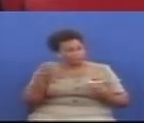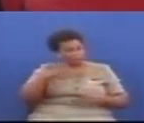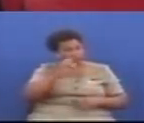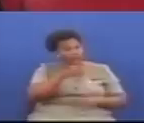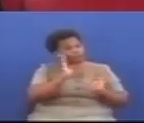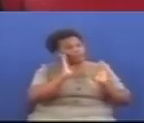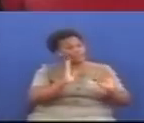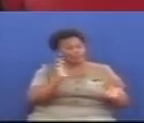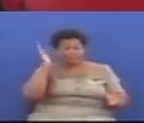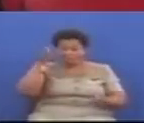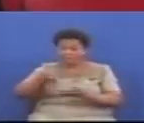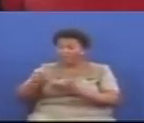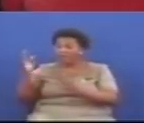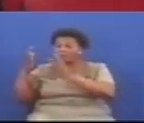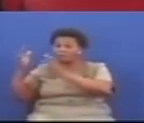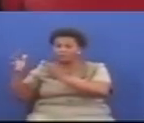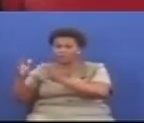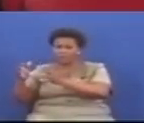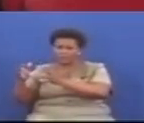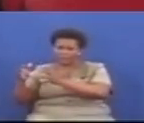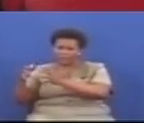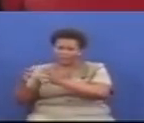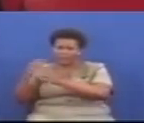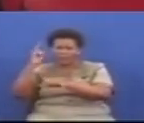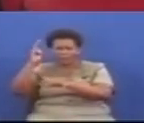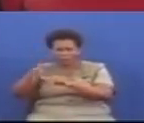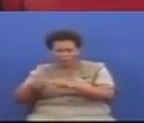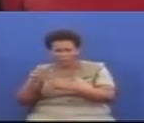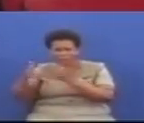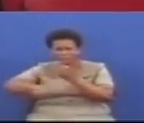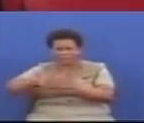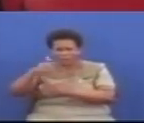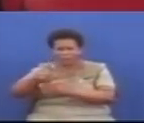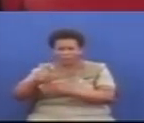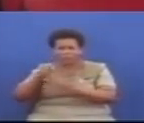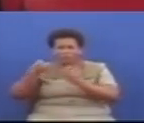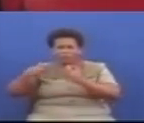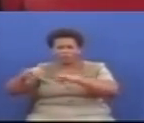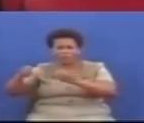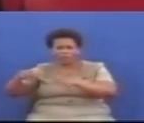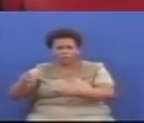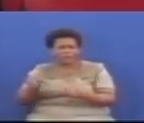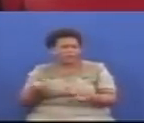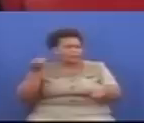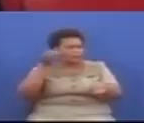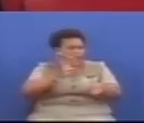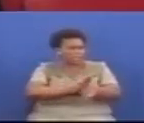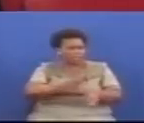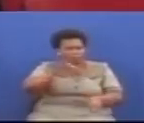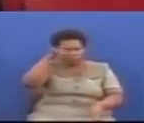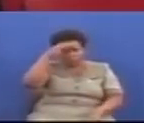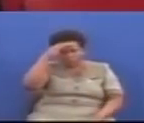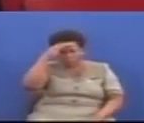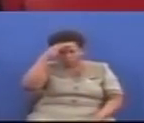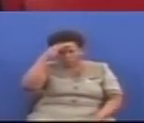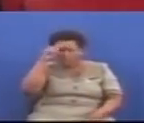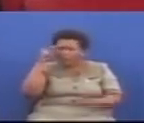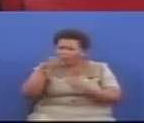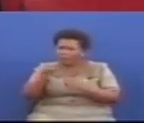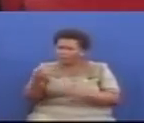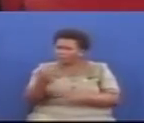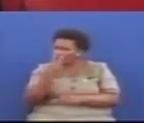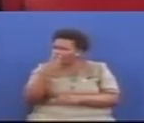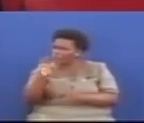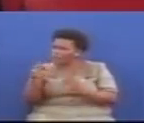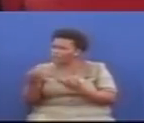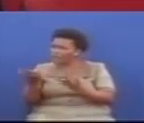hasa jimbo la Bunda kukutana na viongozi wa bodaboda na wataalamu wako wa trafiki katika jimbo la Bunda ili kuona namna gani ya kutatua kero hiyo, hasa